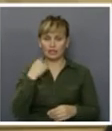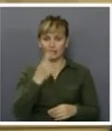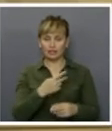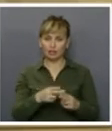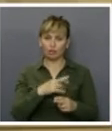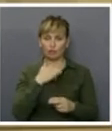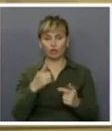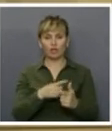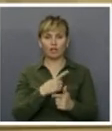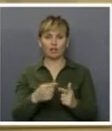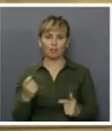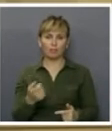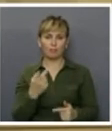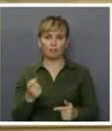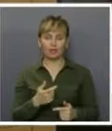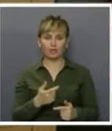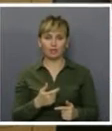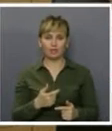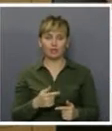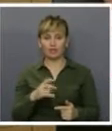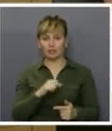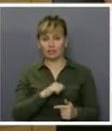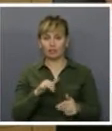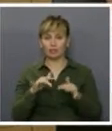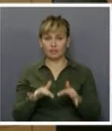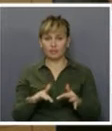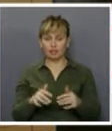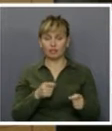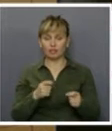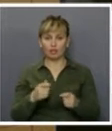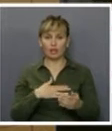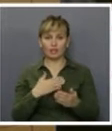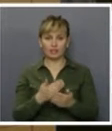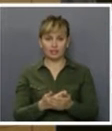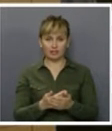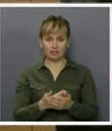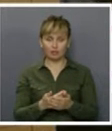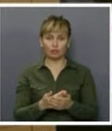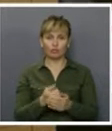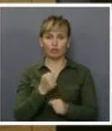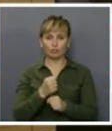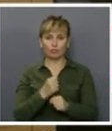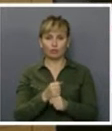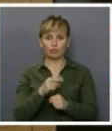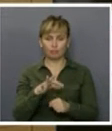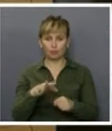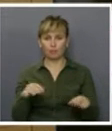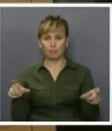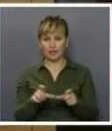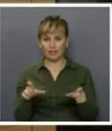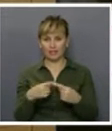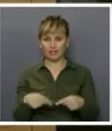много или мало? Да, вы правы. На самом деле мы проводим очень активную работу по защите прав и интересов всех торгующих предприятий в